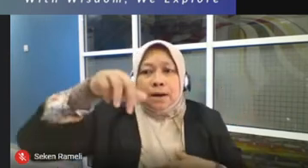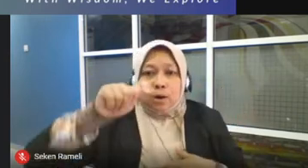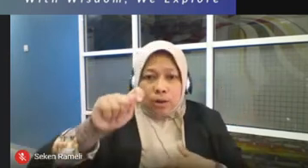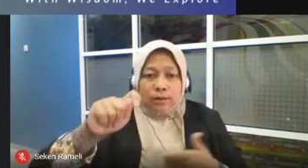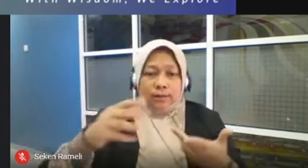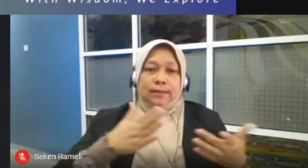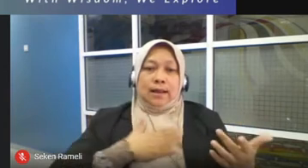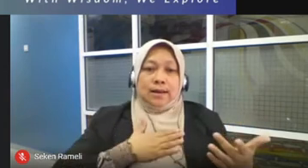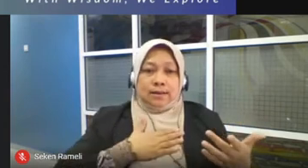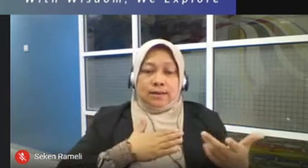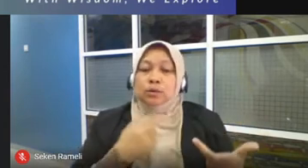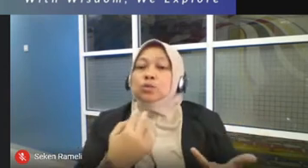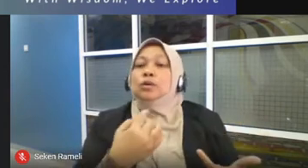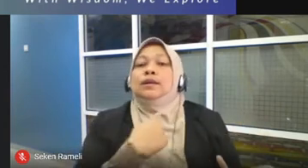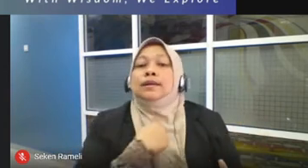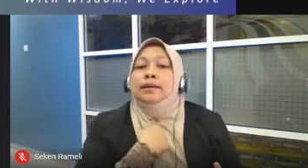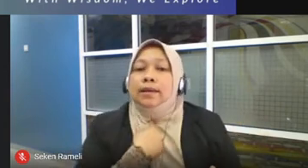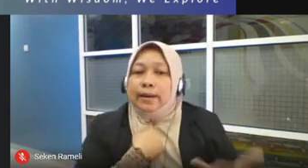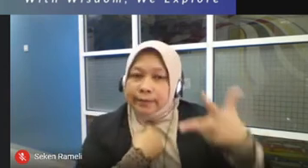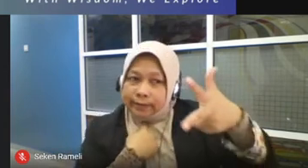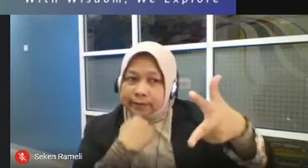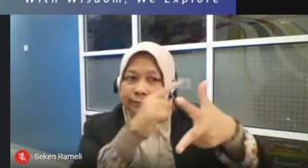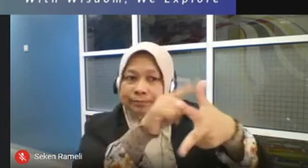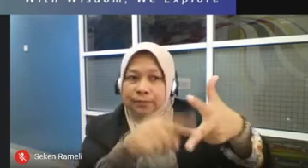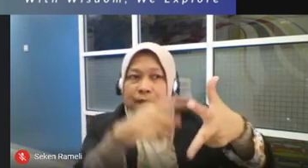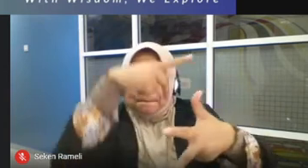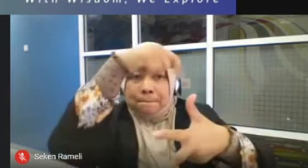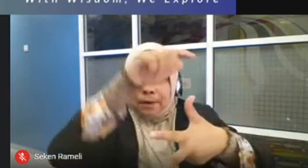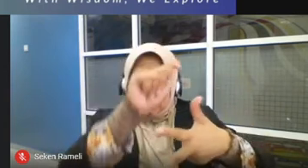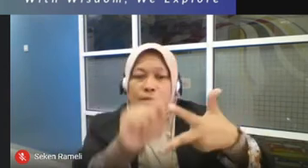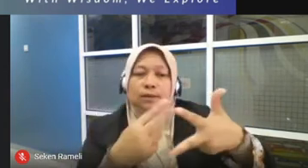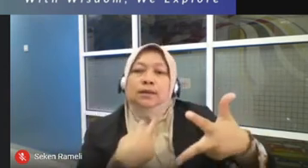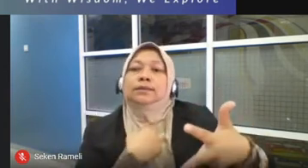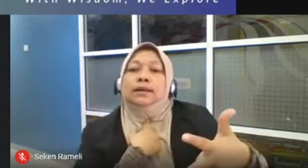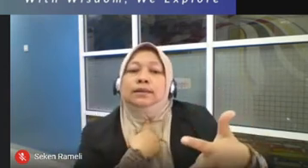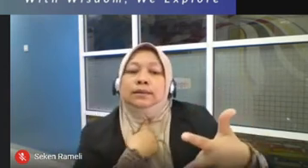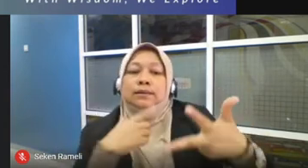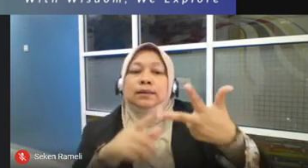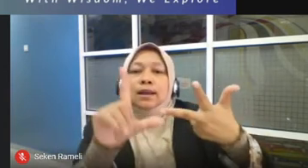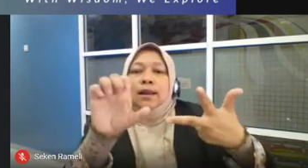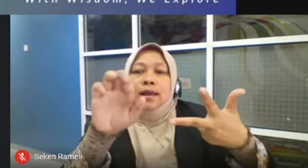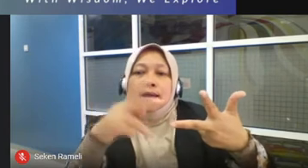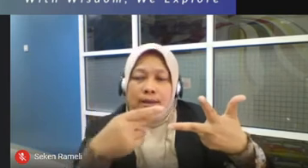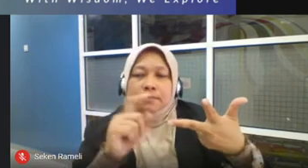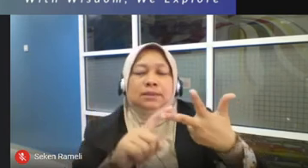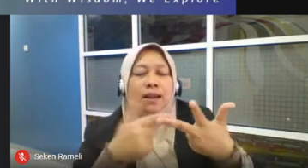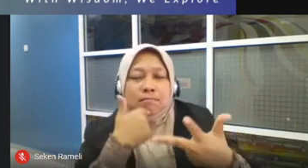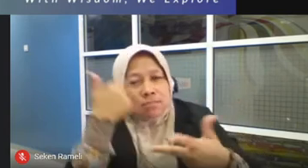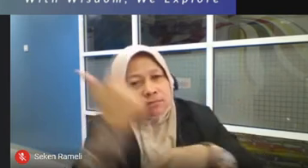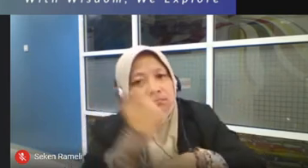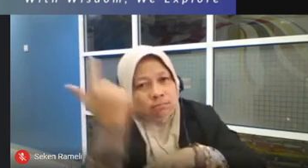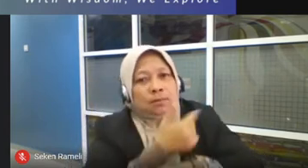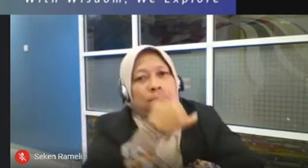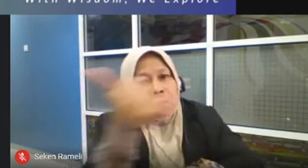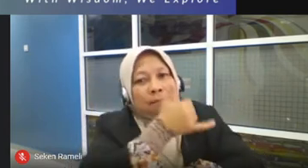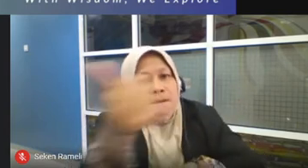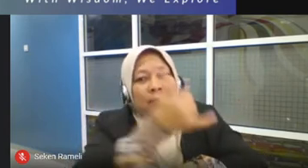suara dada, kat mana nak guna suara leher, itu memerlukan training yang panjang. Itu kena attend khusus lain